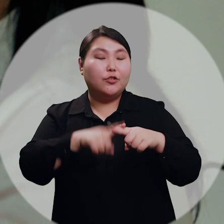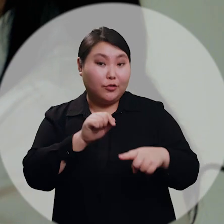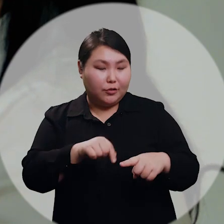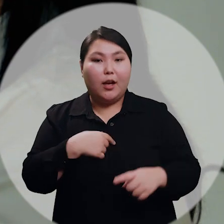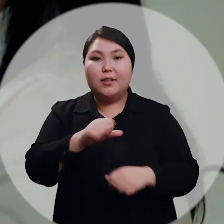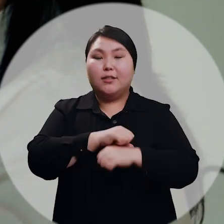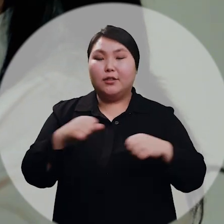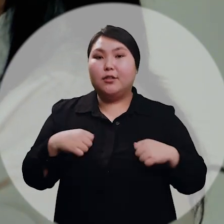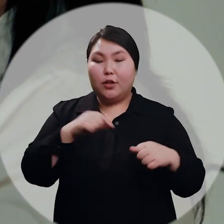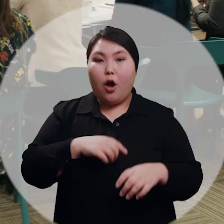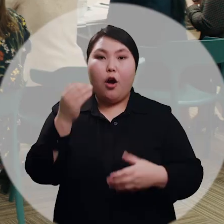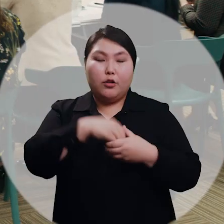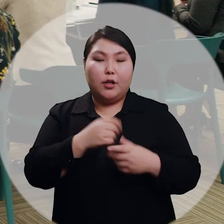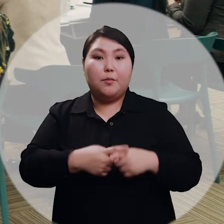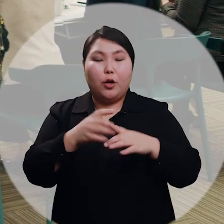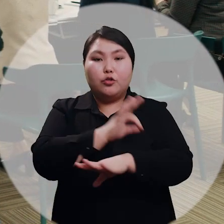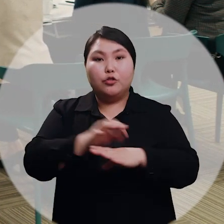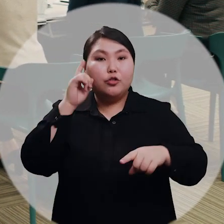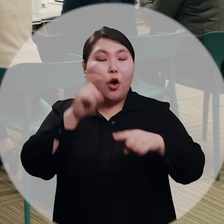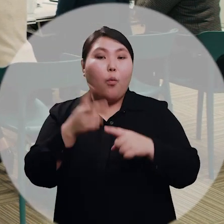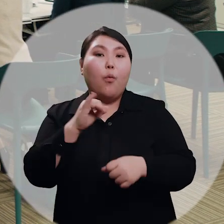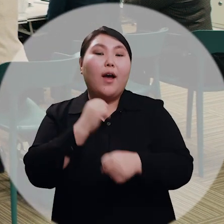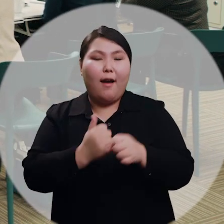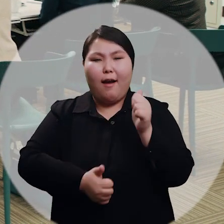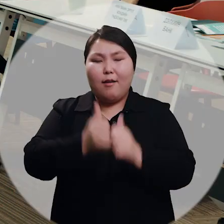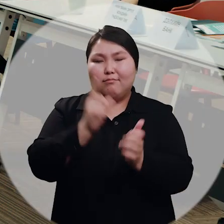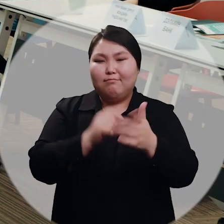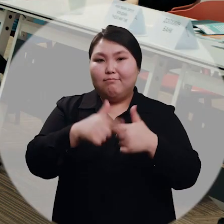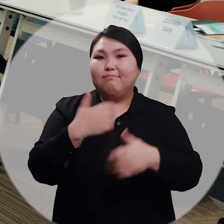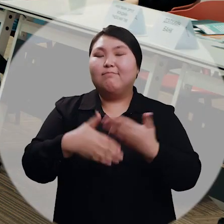эргэдийн орлсуог нэмэгдүүлэх түслийн зөрлэд үүлээж лануудыг